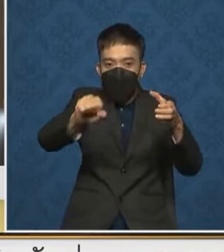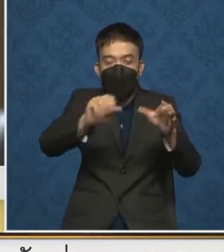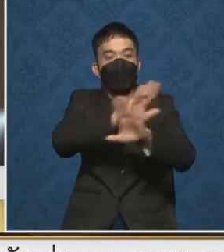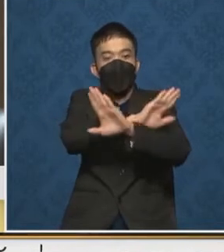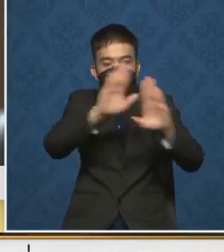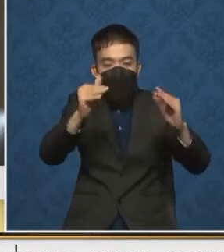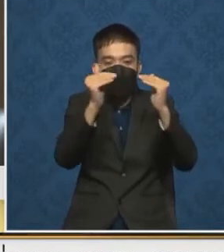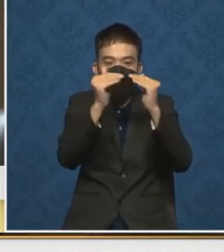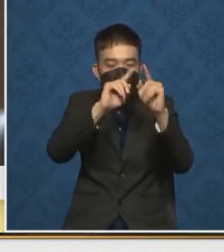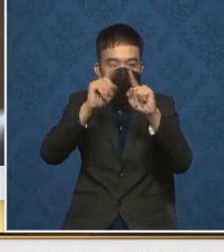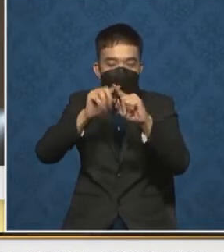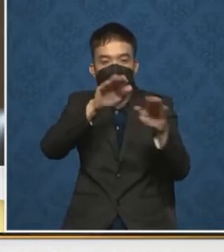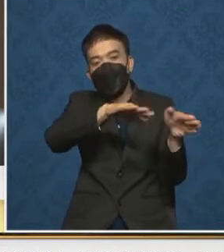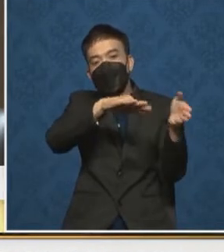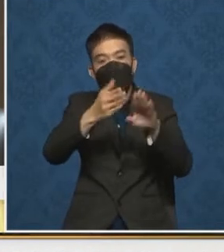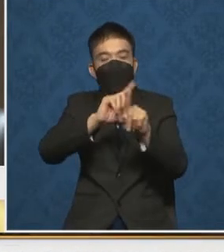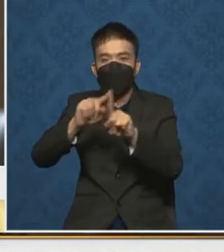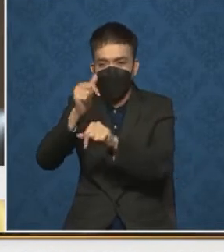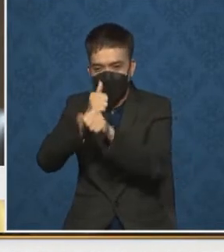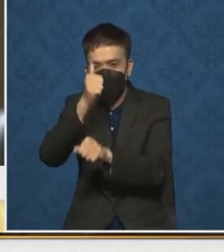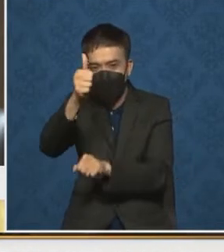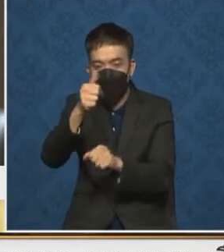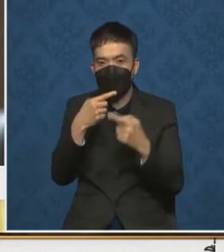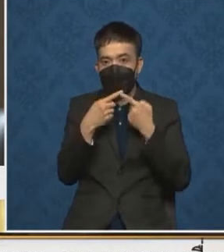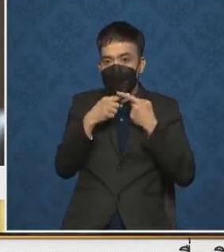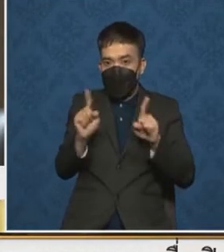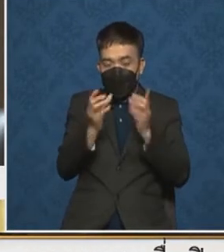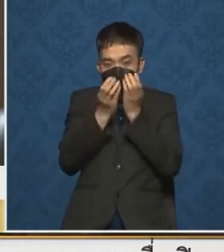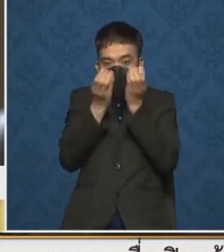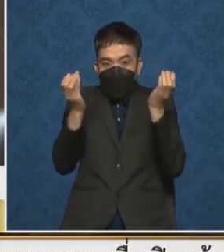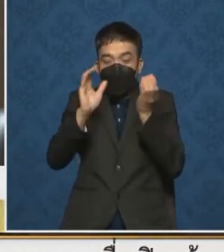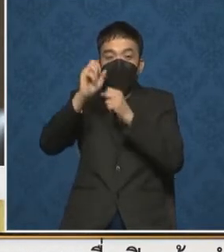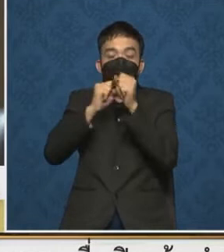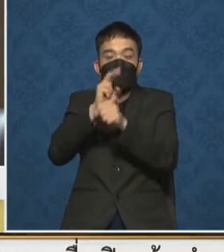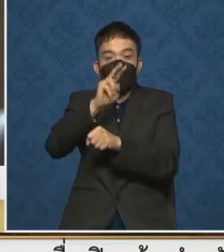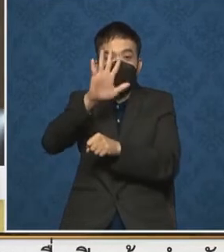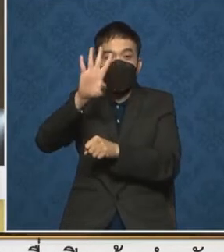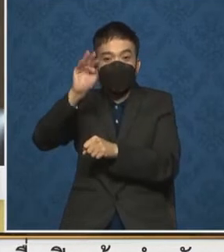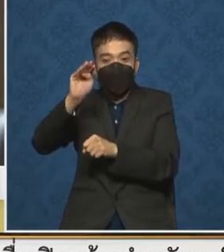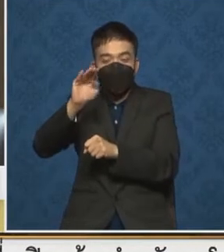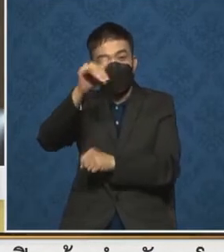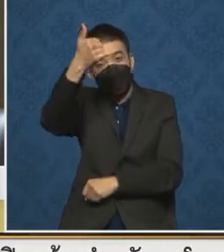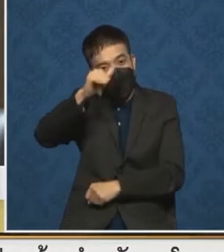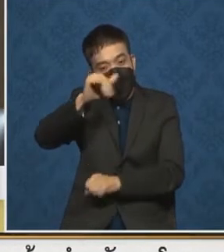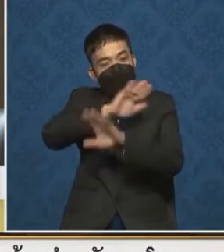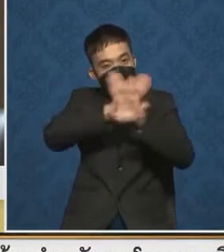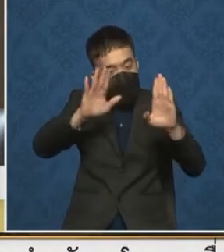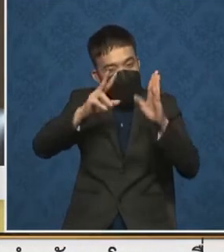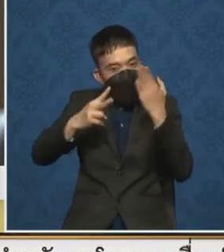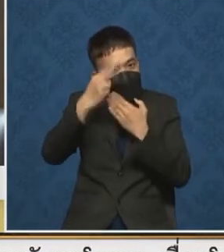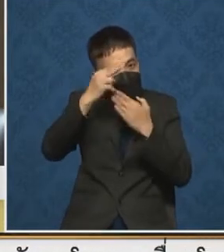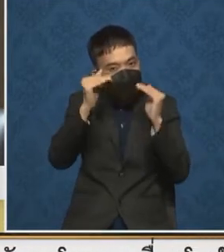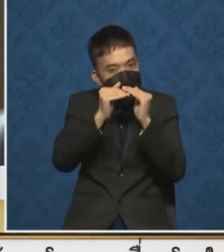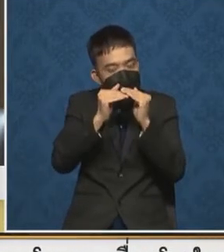รัฐมนน ปี 2540ที่ใช้คำว่า อาจจะยุFFพัก หรอตัดสิตได้แต่รฐมนูนปี 60